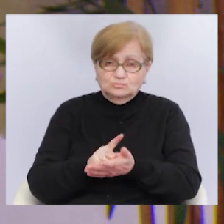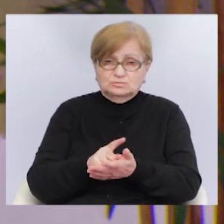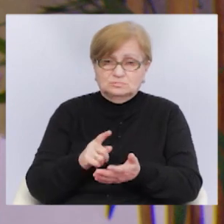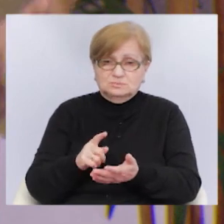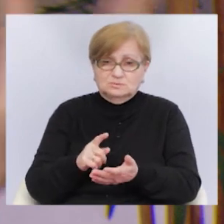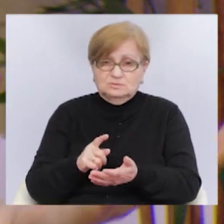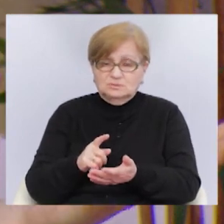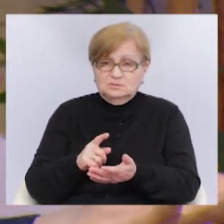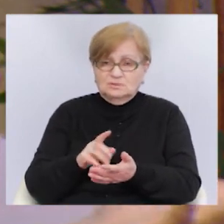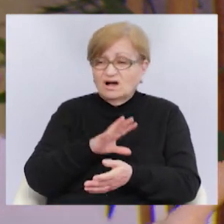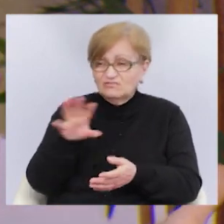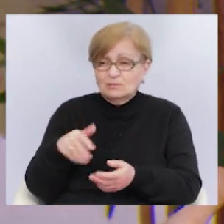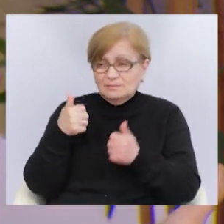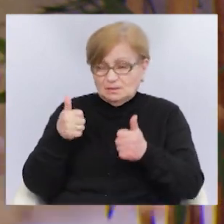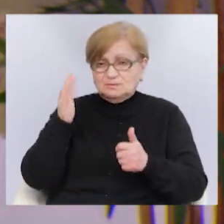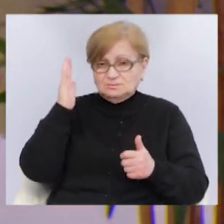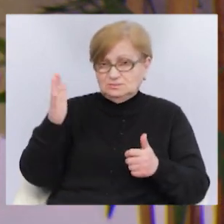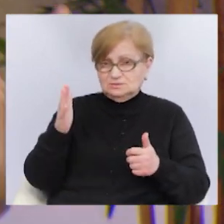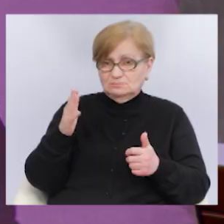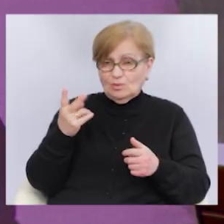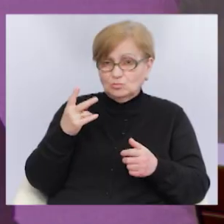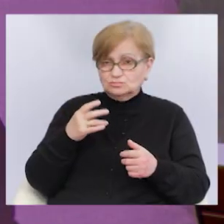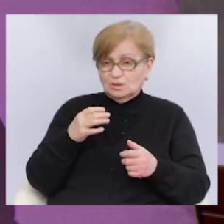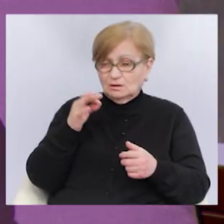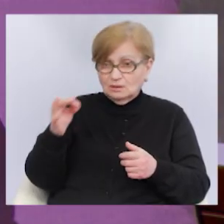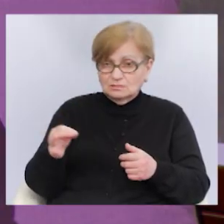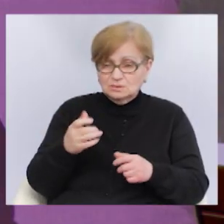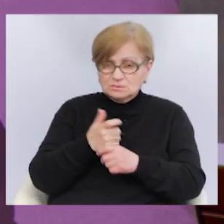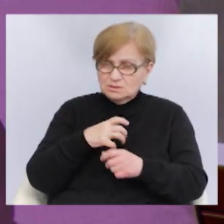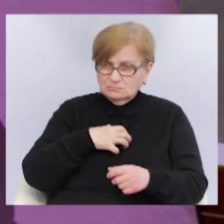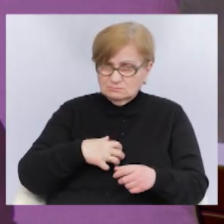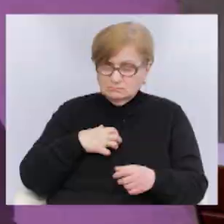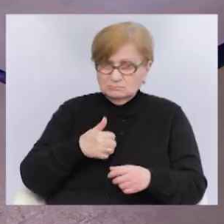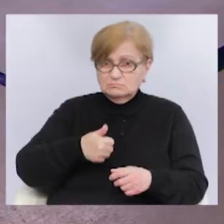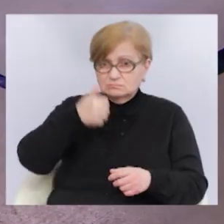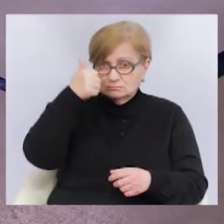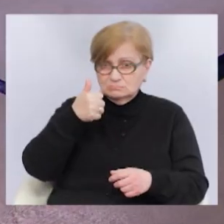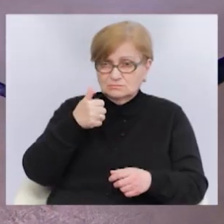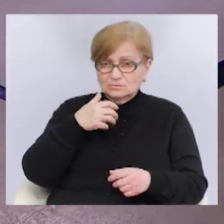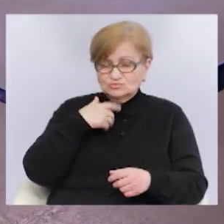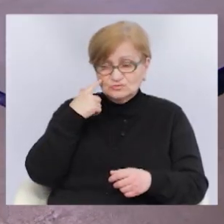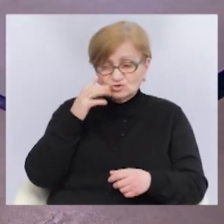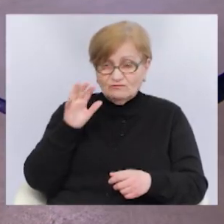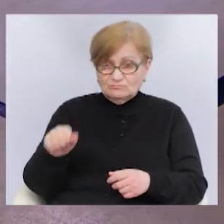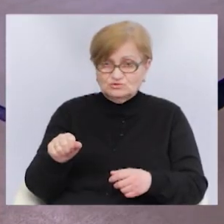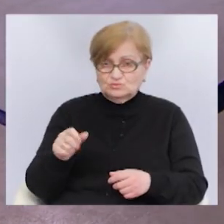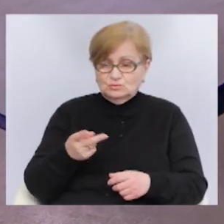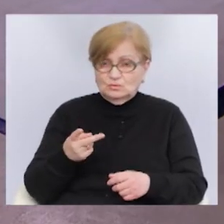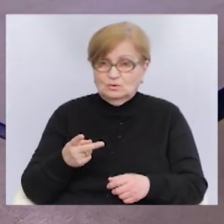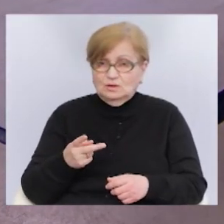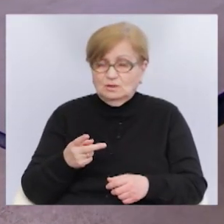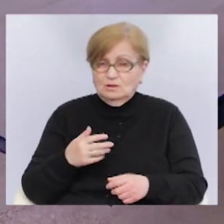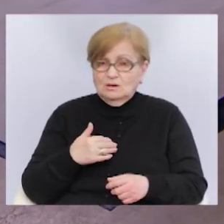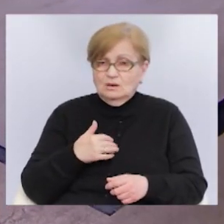აუცილებლად, რა ვიცი, ყველაფერი კარგად იქნება. ხო? აი ეს პროცესი რო გავერთ. ამიტომ ძალიან მნიშვნელოვანია, რომ პირველი ჩვენ შევამჩნიოთ. ხო, ეს არის, რომ